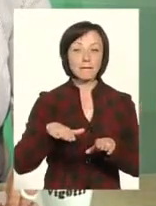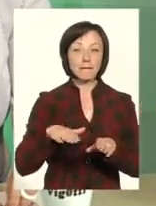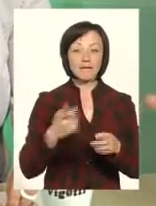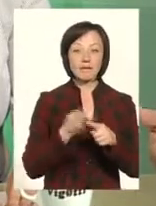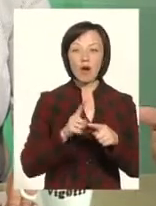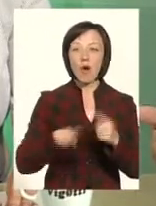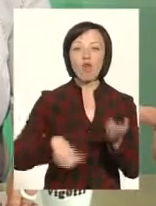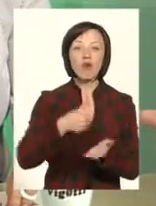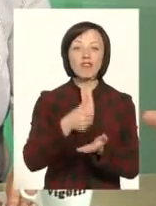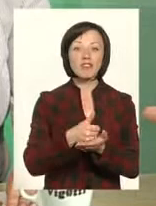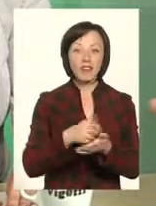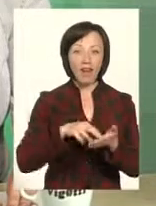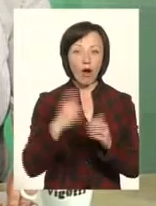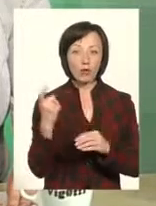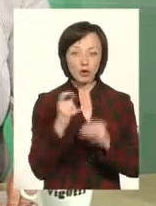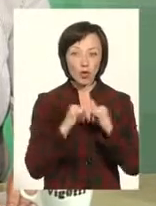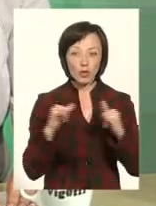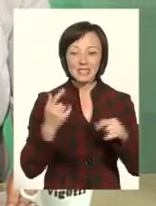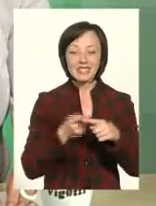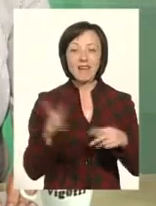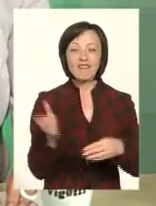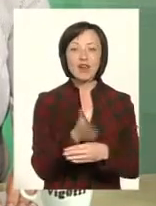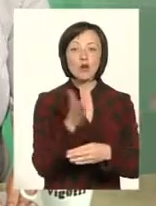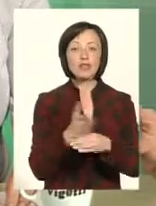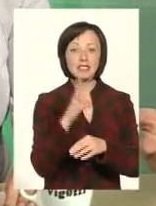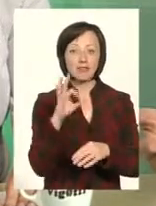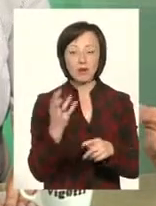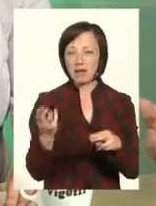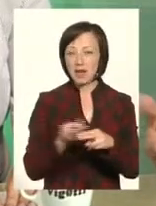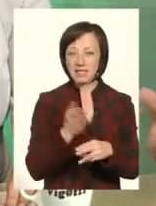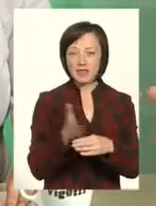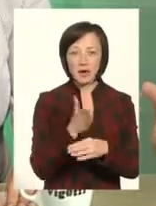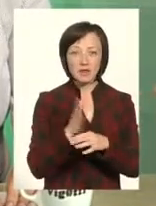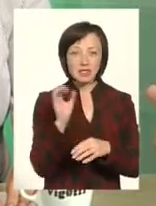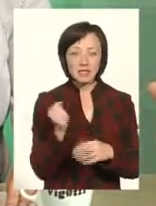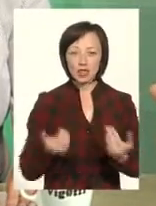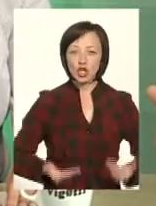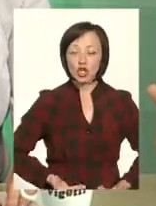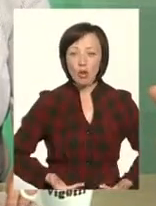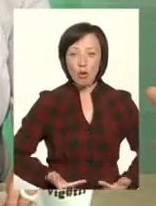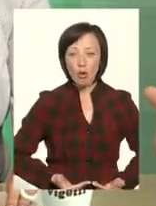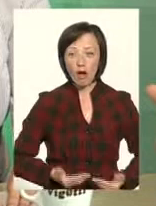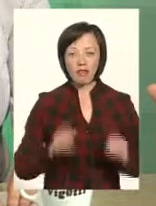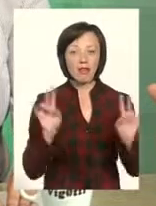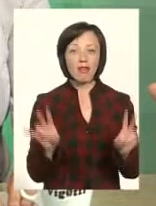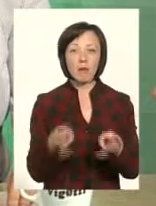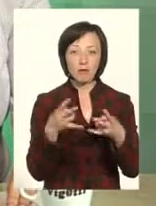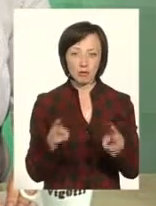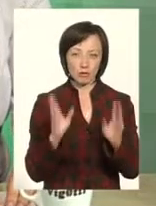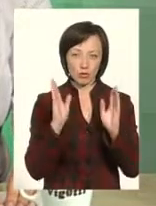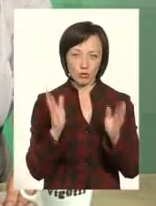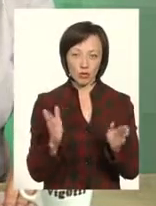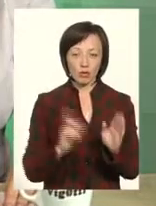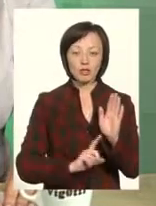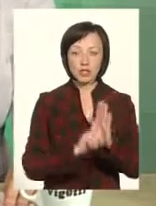економіки – це виробництво. І без виробництва житло, ну, воно не потрібне буде. Прийде